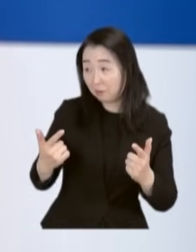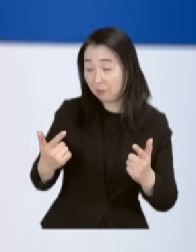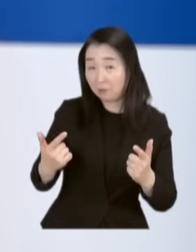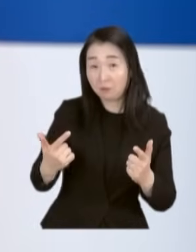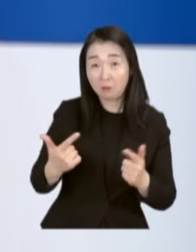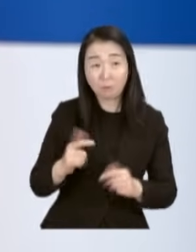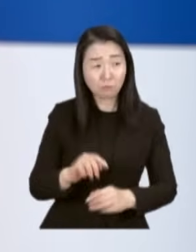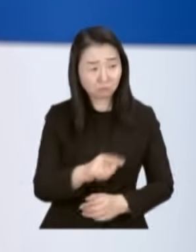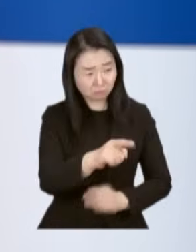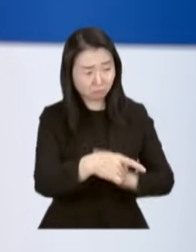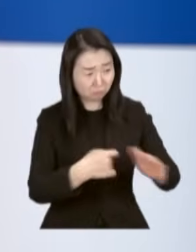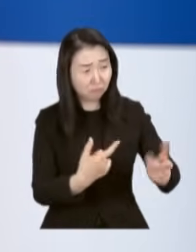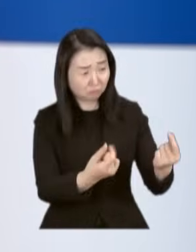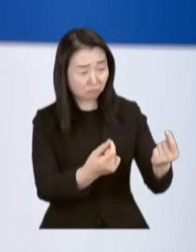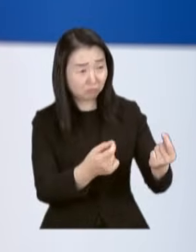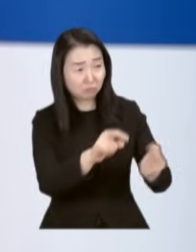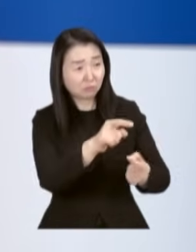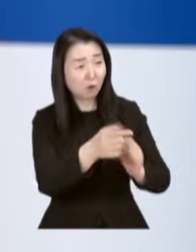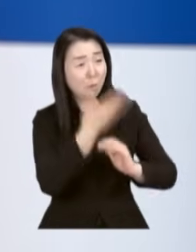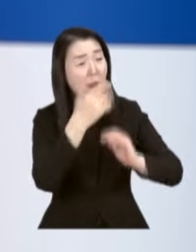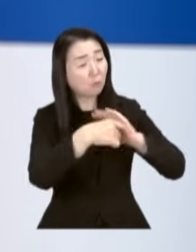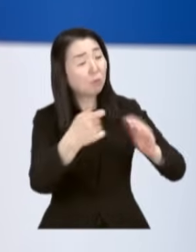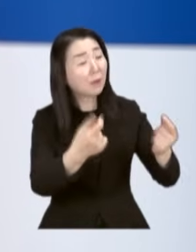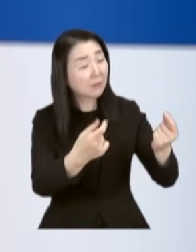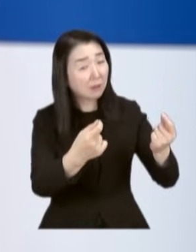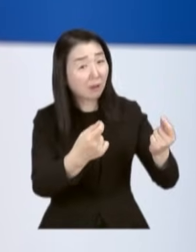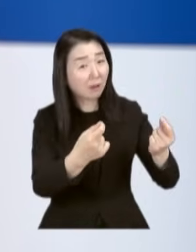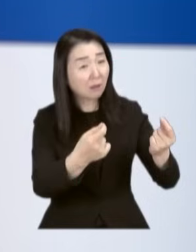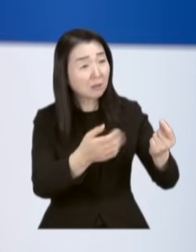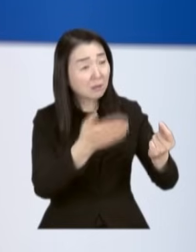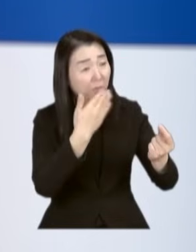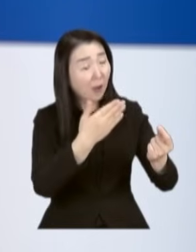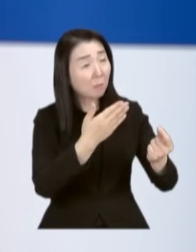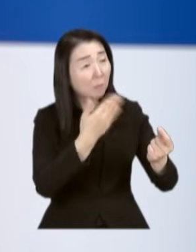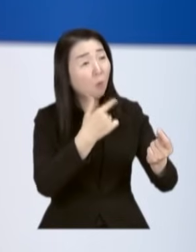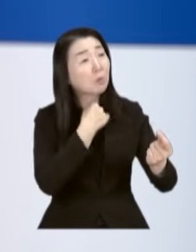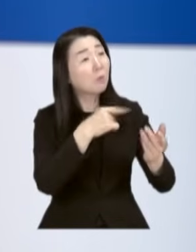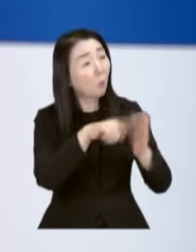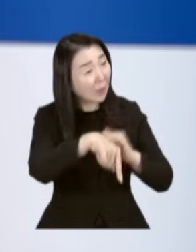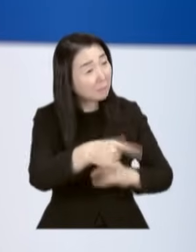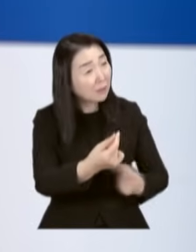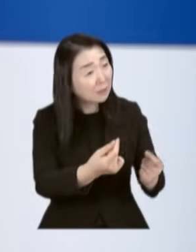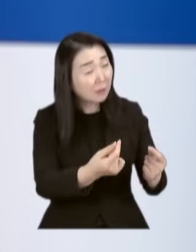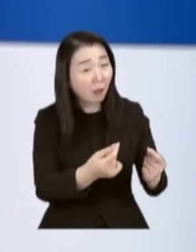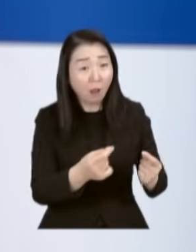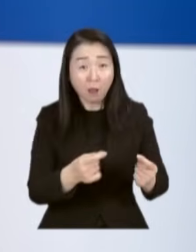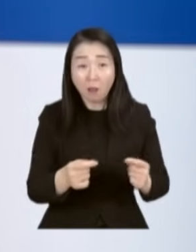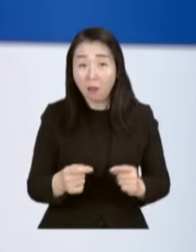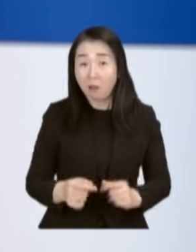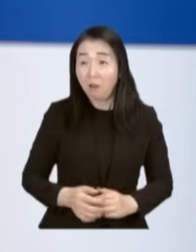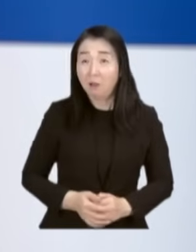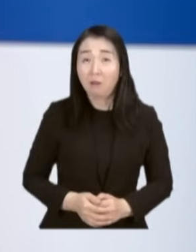도둑놈 아닙니다. 아니 이게 뭐가 아니야. 너 밥 도둑놈이잖아. 이제 이 밥 얻어먹겠다는 수장 아니냐.